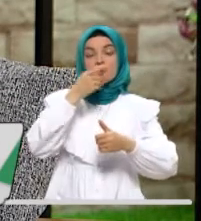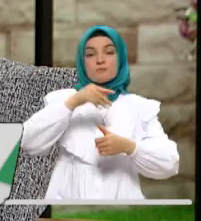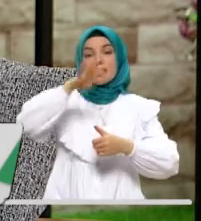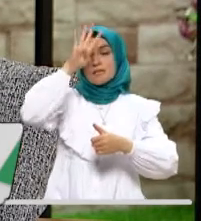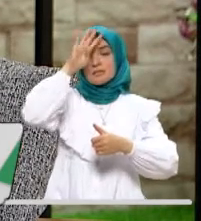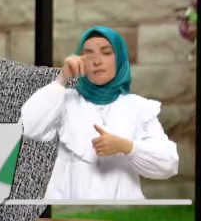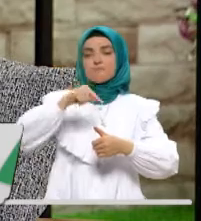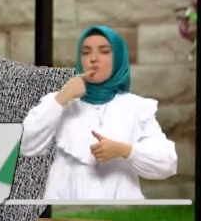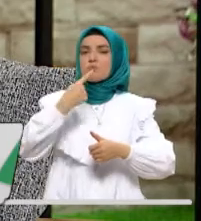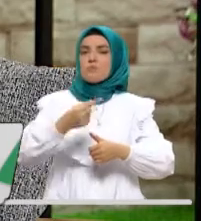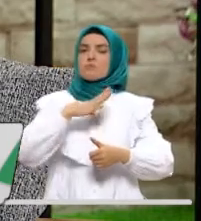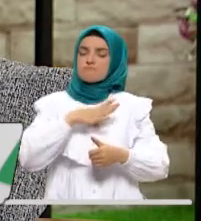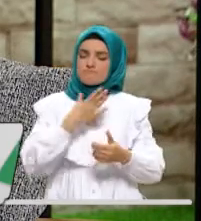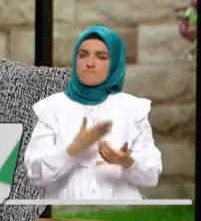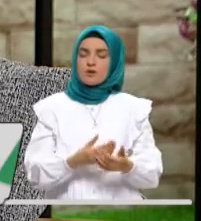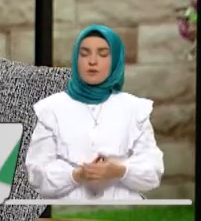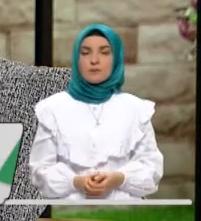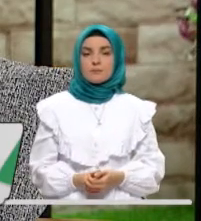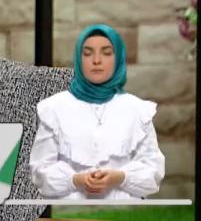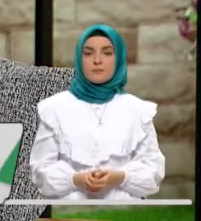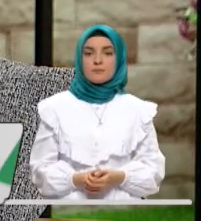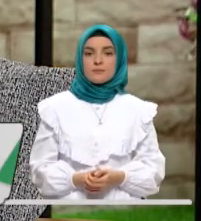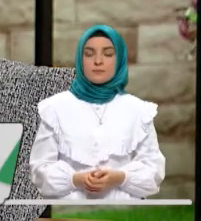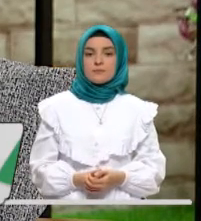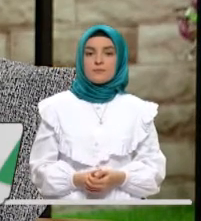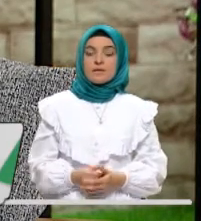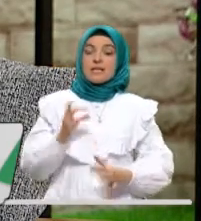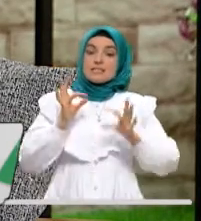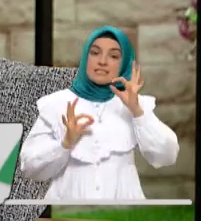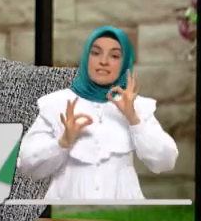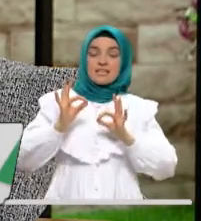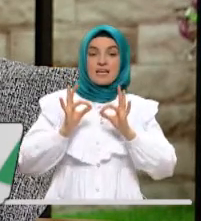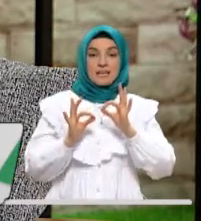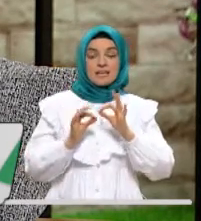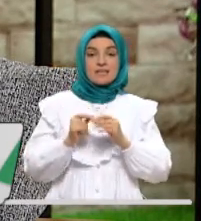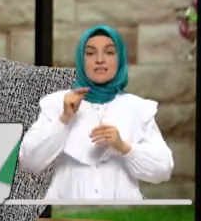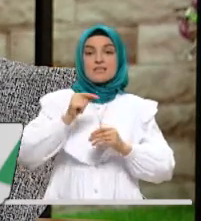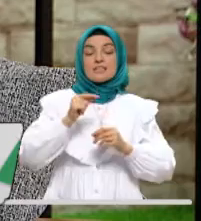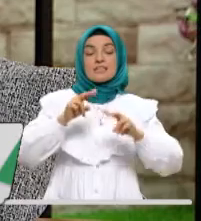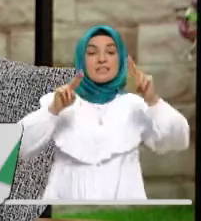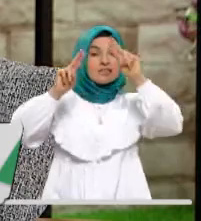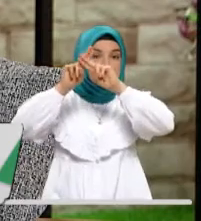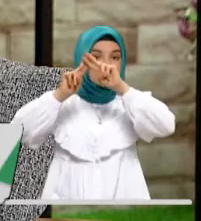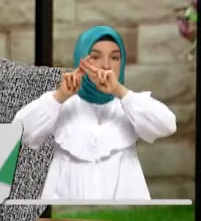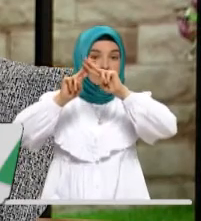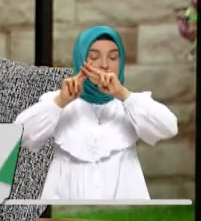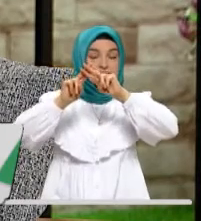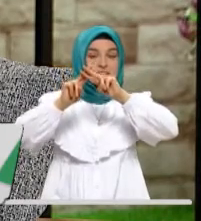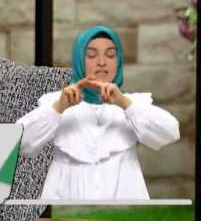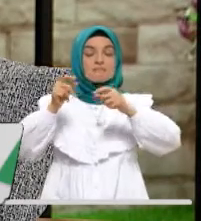söz söylenirdi Avrupalı seyyahlar tarafından. Nezaket ve zarafet Yıldız'dan